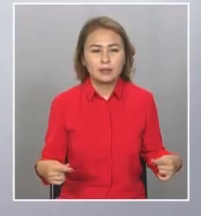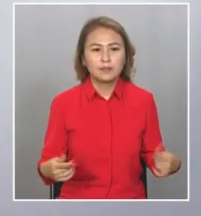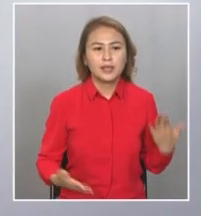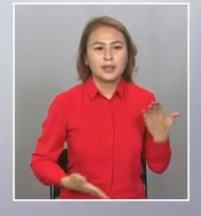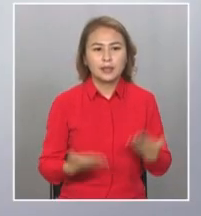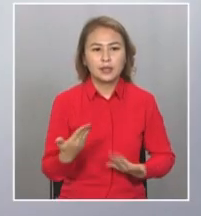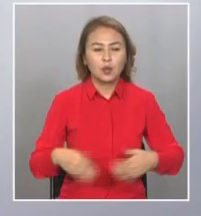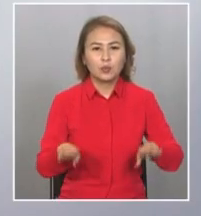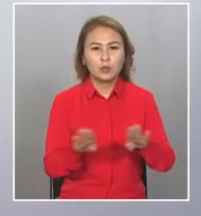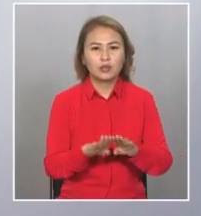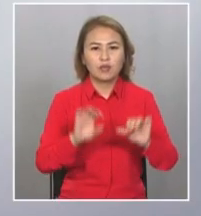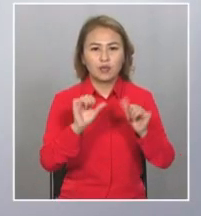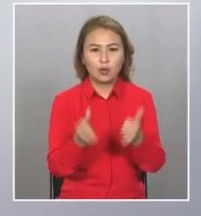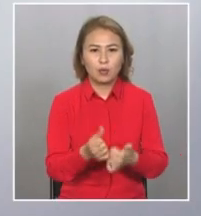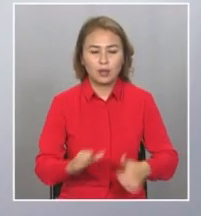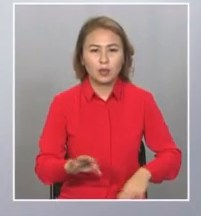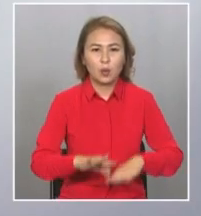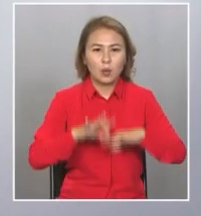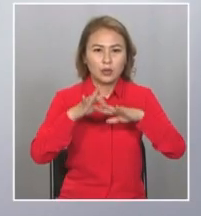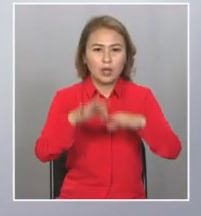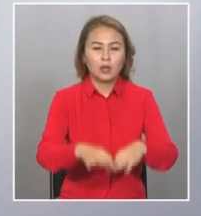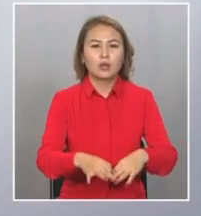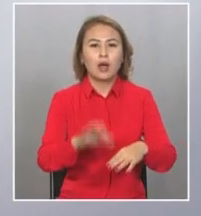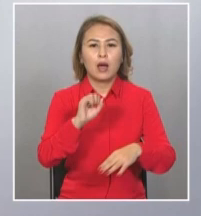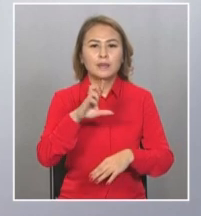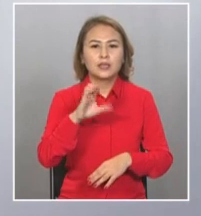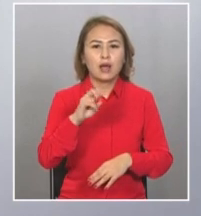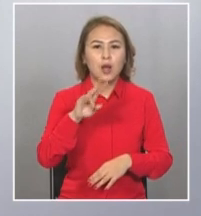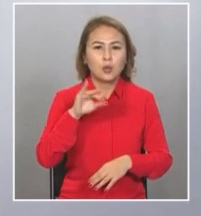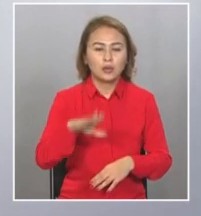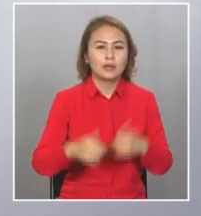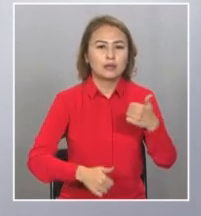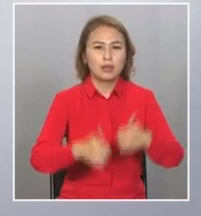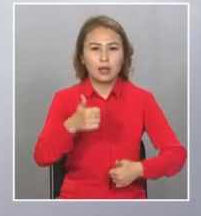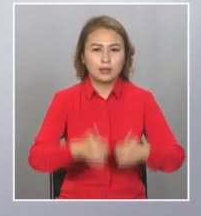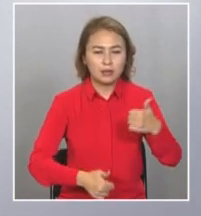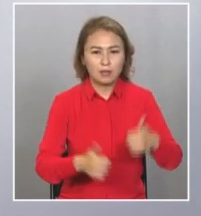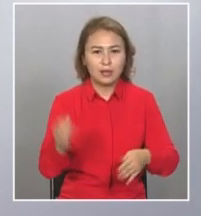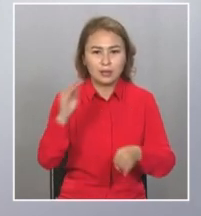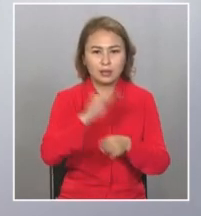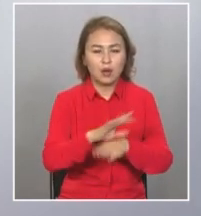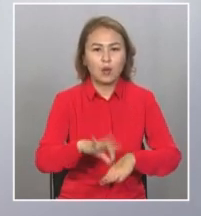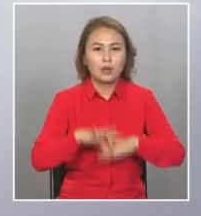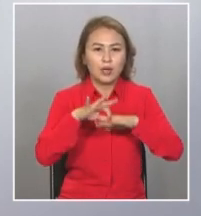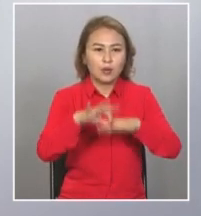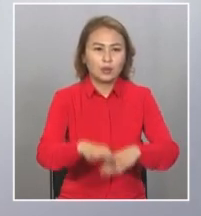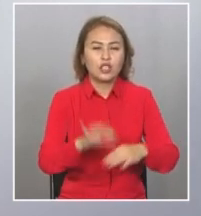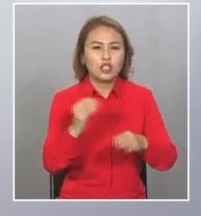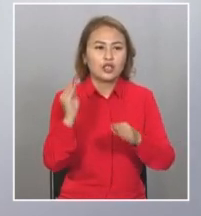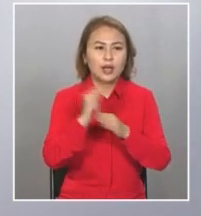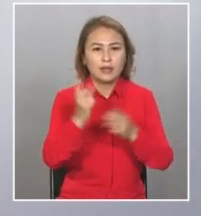Енді формулаларды қолдануды, абсолюттік салыстырмалы сілтемелерді қолдануды